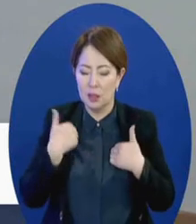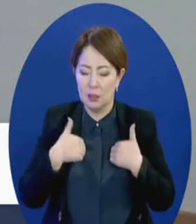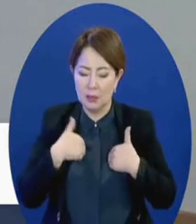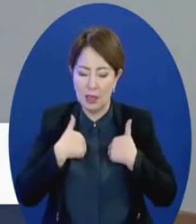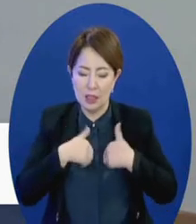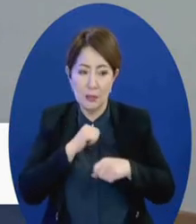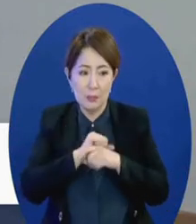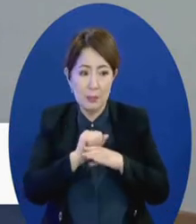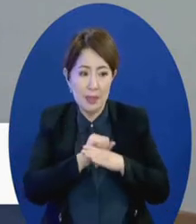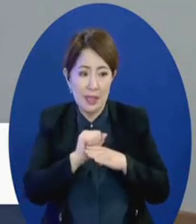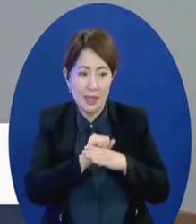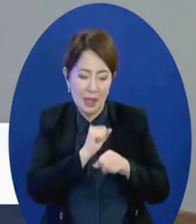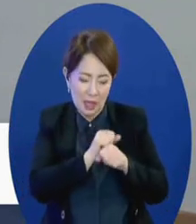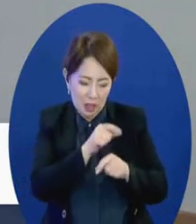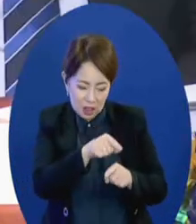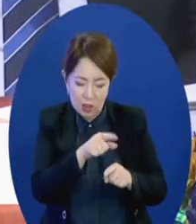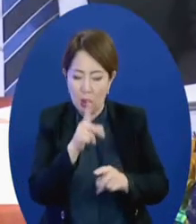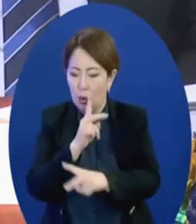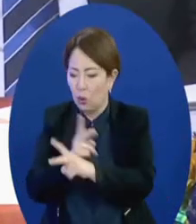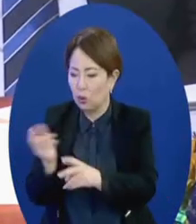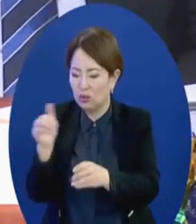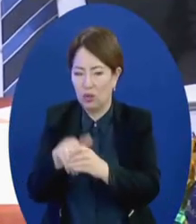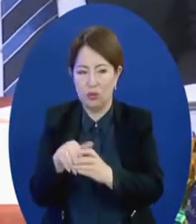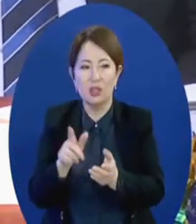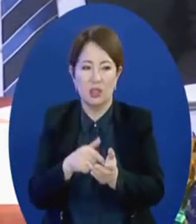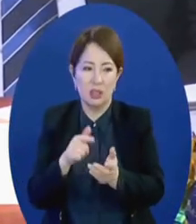багш бэлтгэх асуудлыг бол зайшгүй хуульчлах ёстой юм байна.